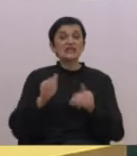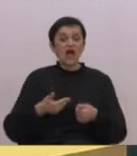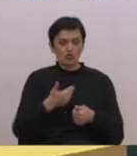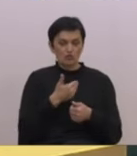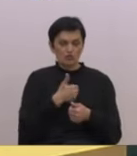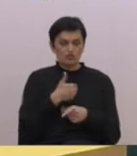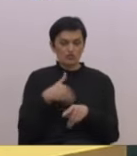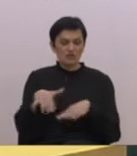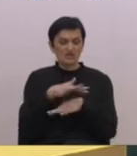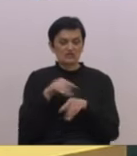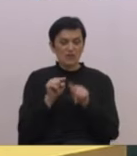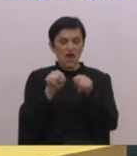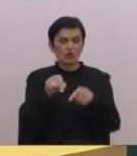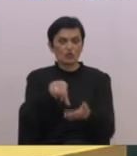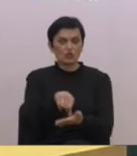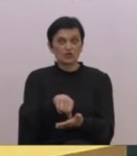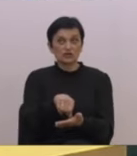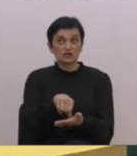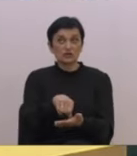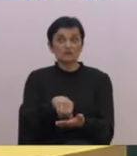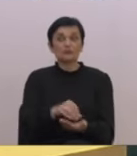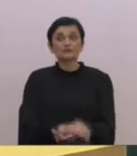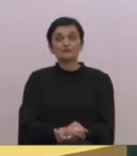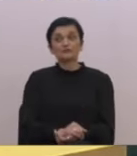ამ სფეროში მონაწილეობა. ხო და